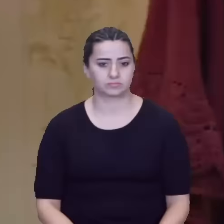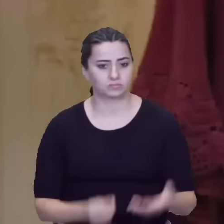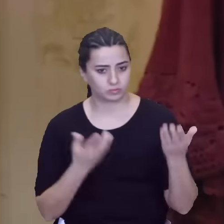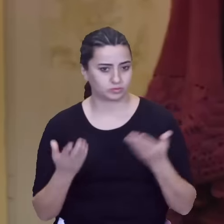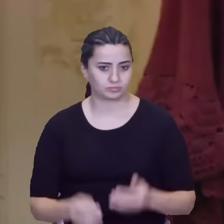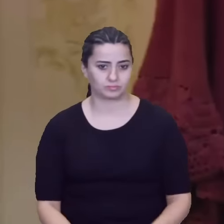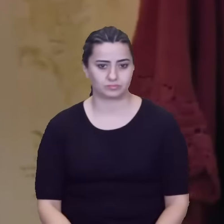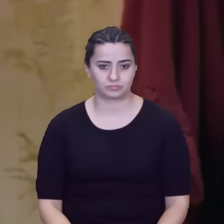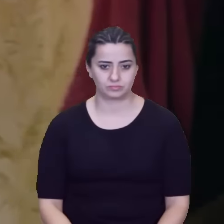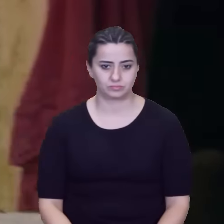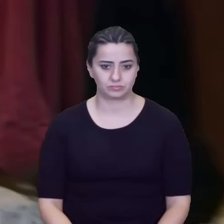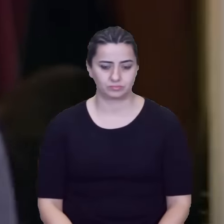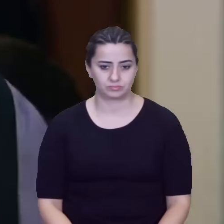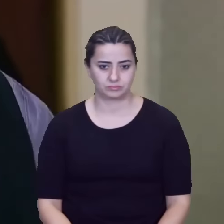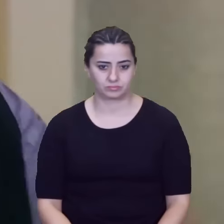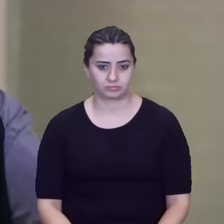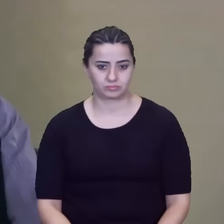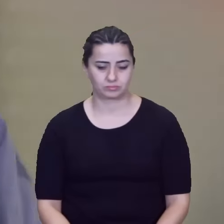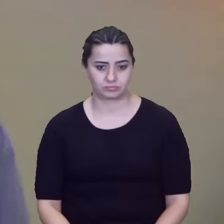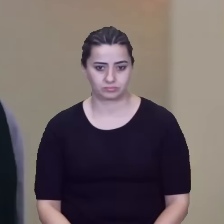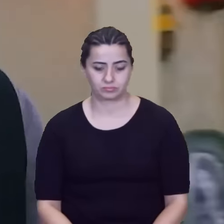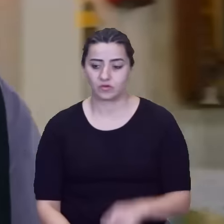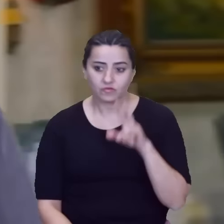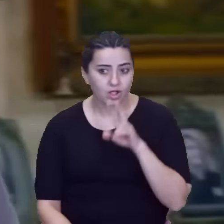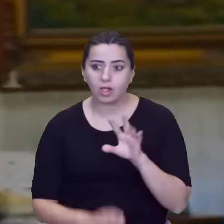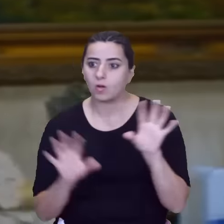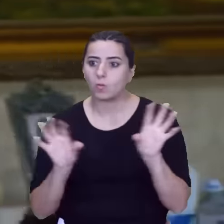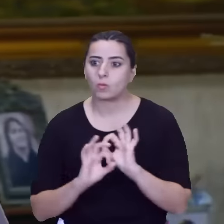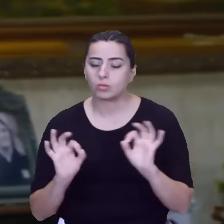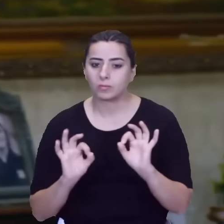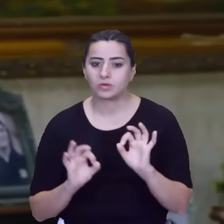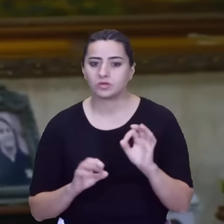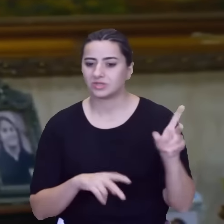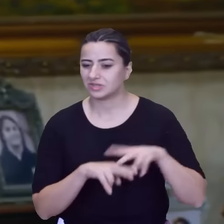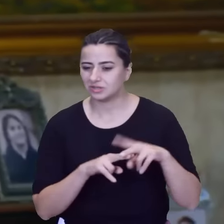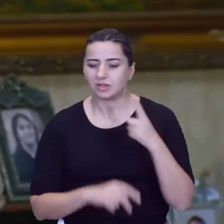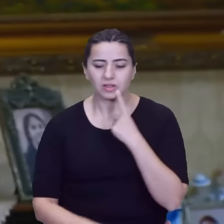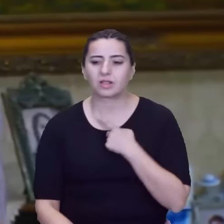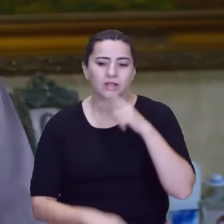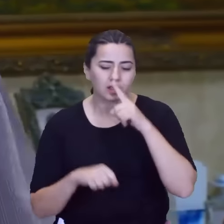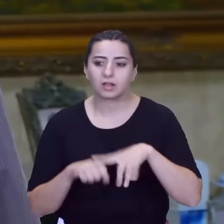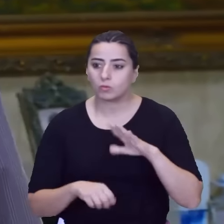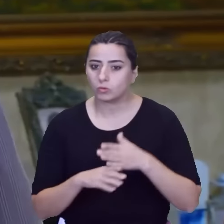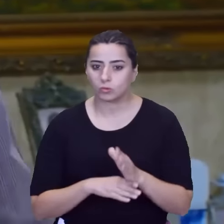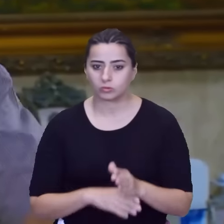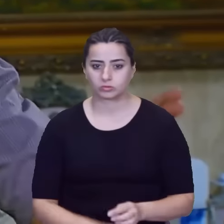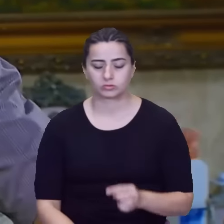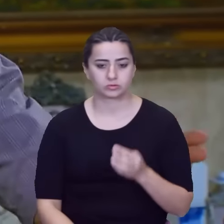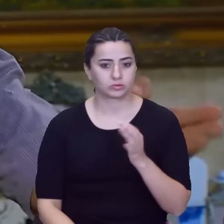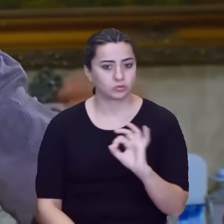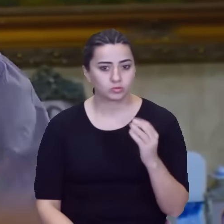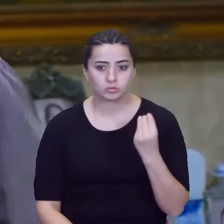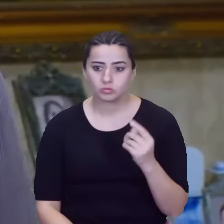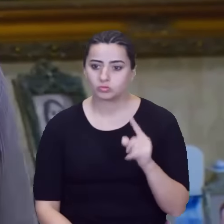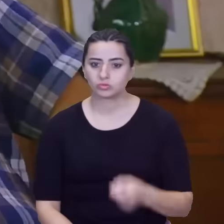buyur. Çağatay Fehmi'nin karşısında oturuyor. Vallahi de billahi de çekiyor. Ya bu yıldız bana söylemişti ama pek inanmamıştım ha.